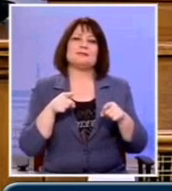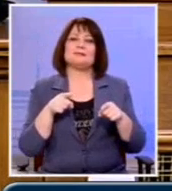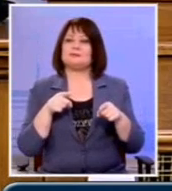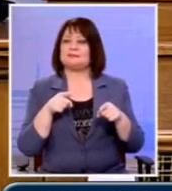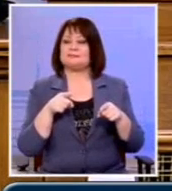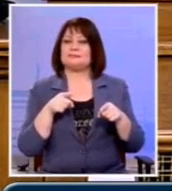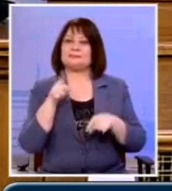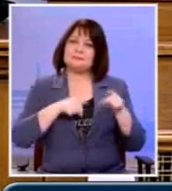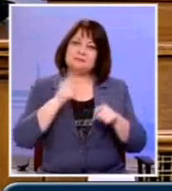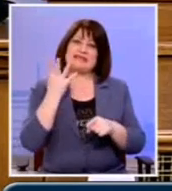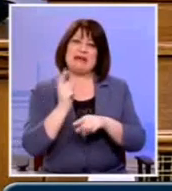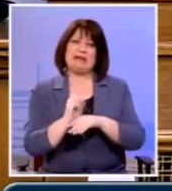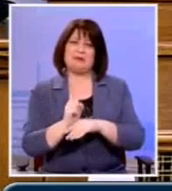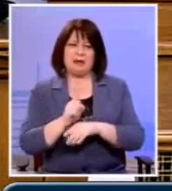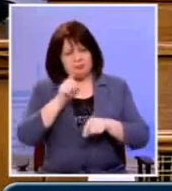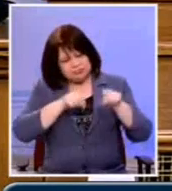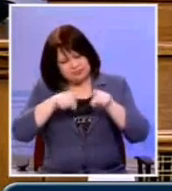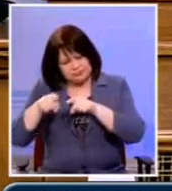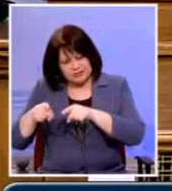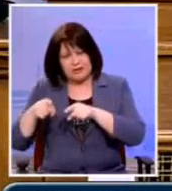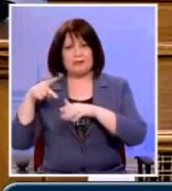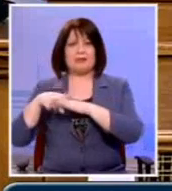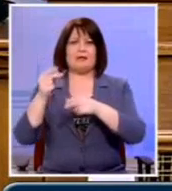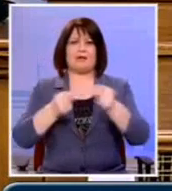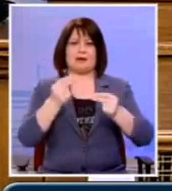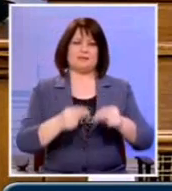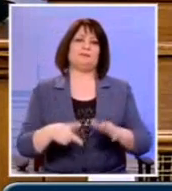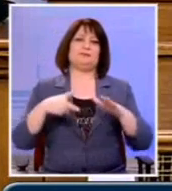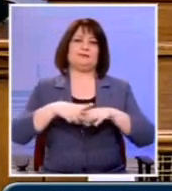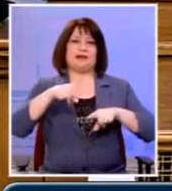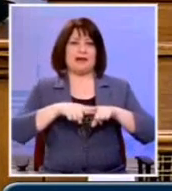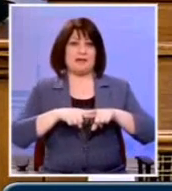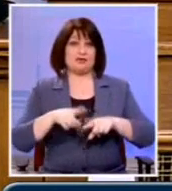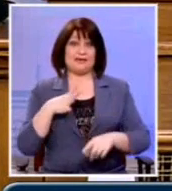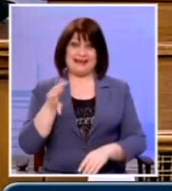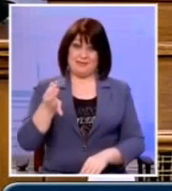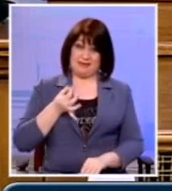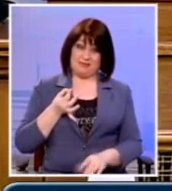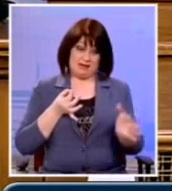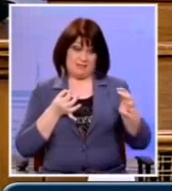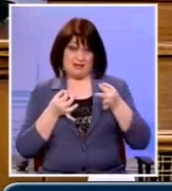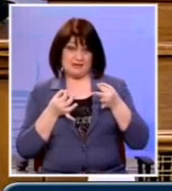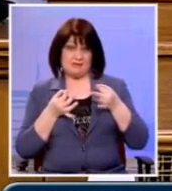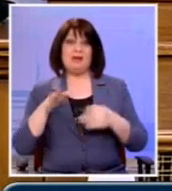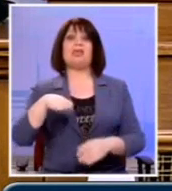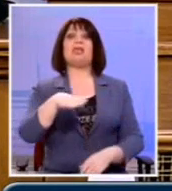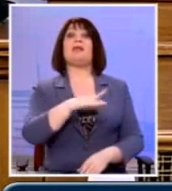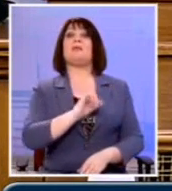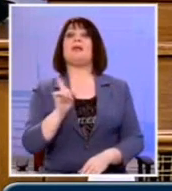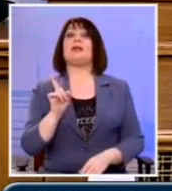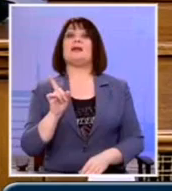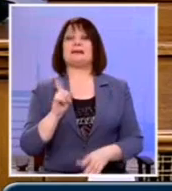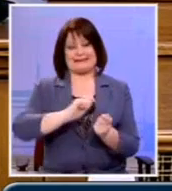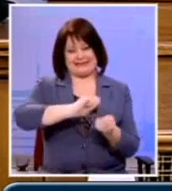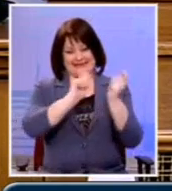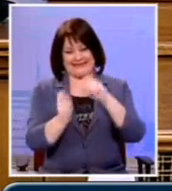άλλο λογαριασμό 40 λεπτά. Αυτά η Τράπεζα της Ελλάδας θέλει να μας πείσει ότι για να μην απαξιωθούν τα